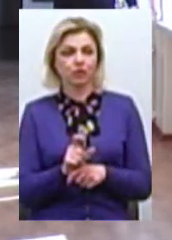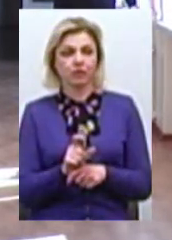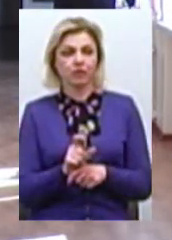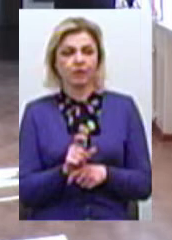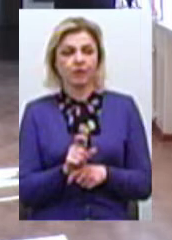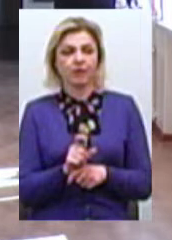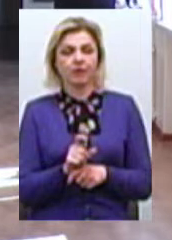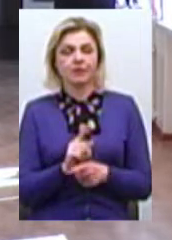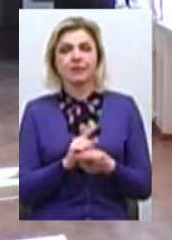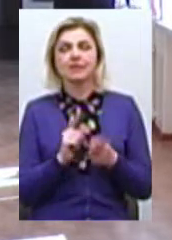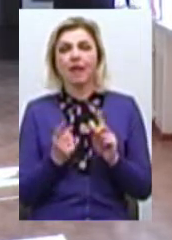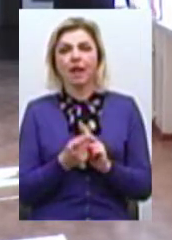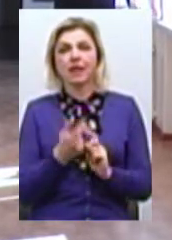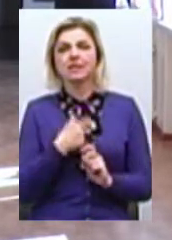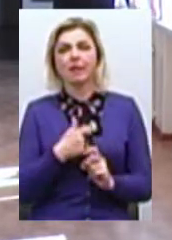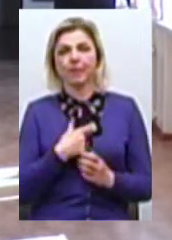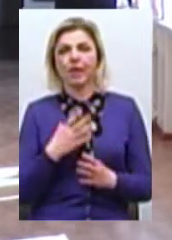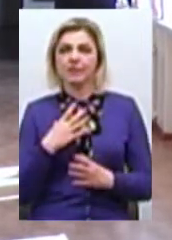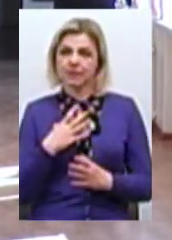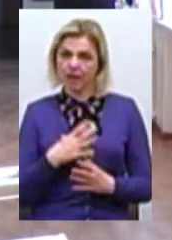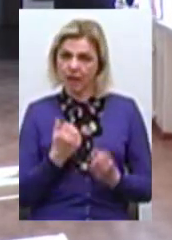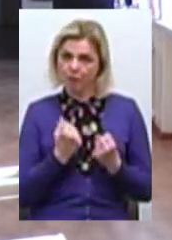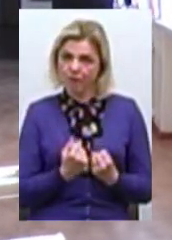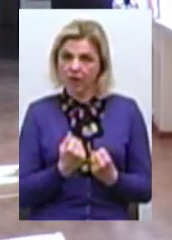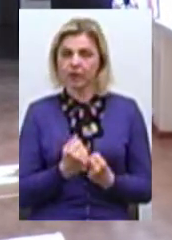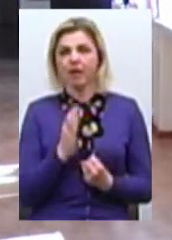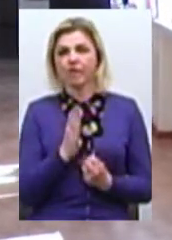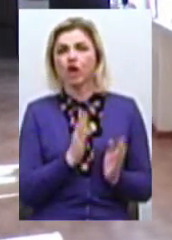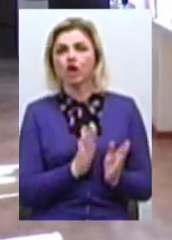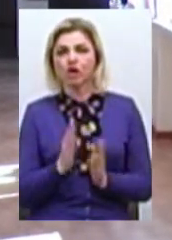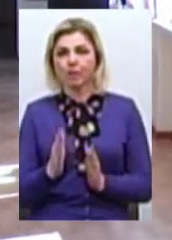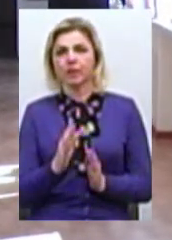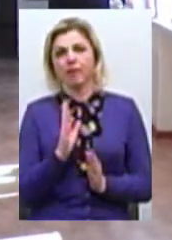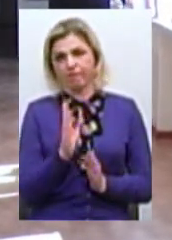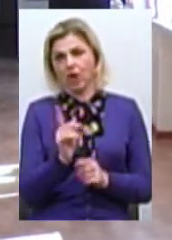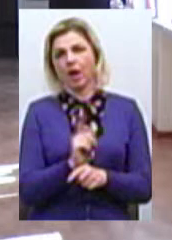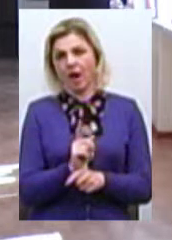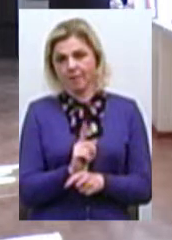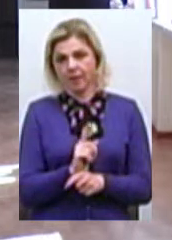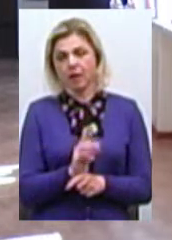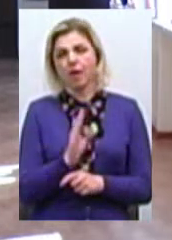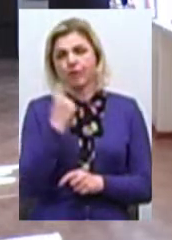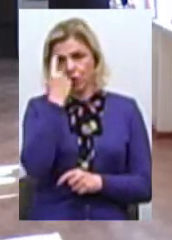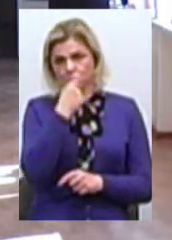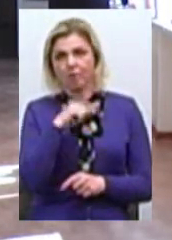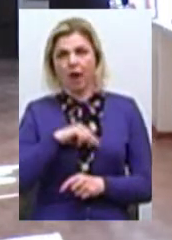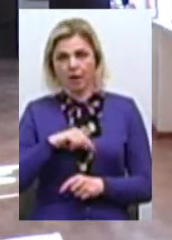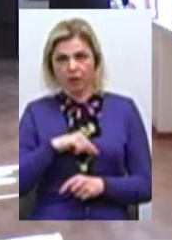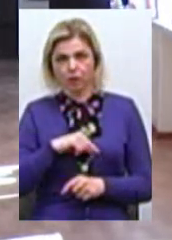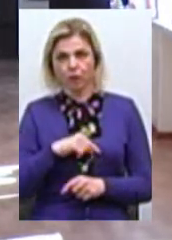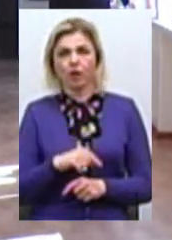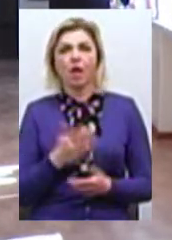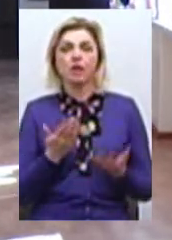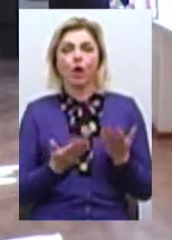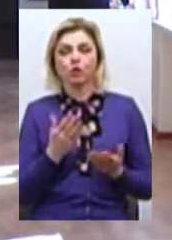більше стала себе стримати у режимних моментах, у рамках особистісного характеру. Тобто,